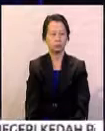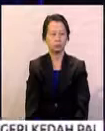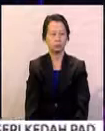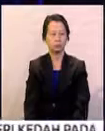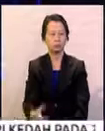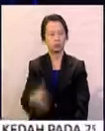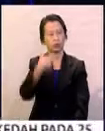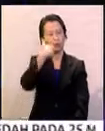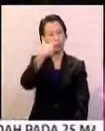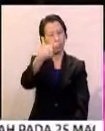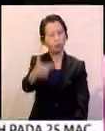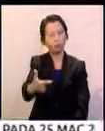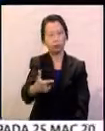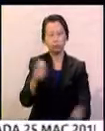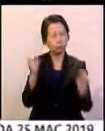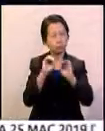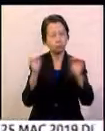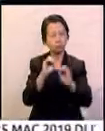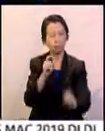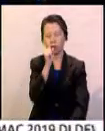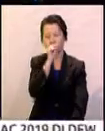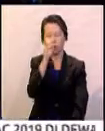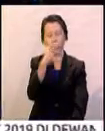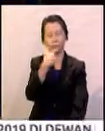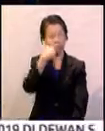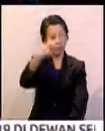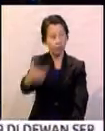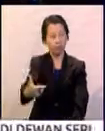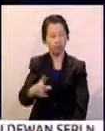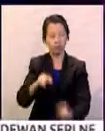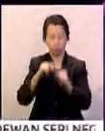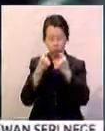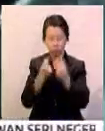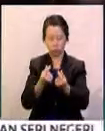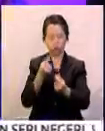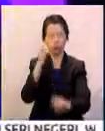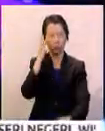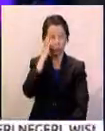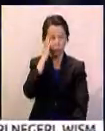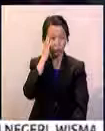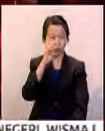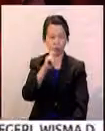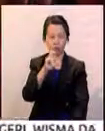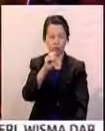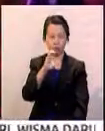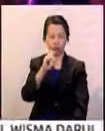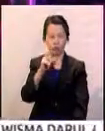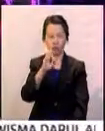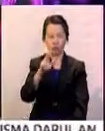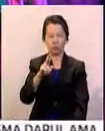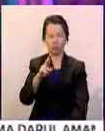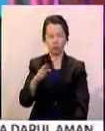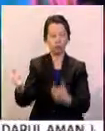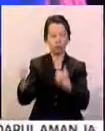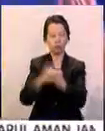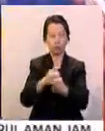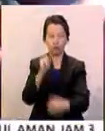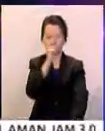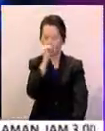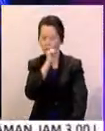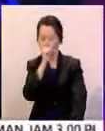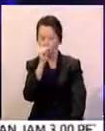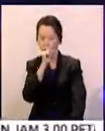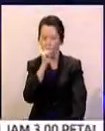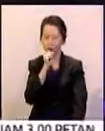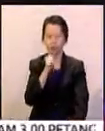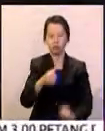Sekian lama tidak mengadakan persembahan, kumpulan rock legenda Bumi Putra Rockers kembali mengubati rindu peminat dengan